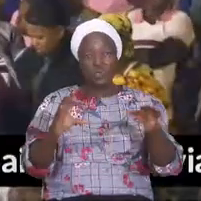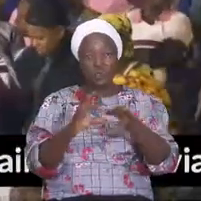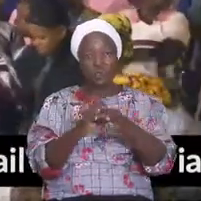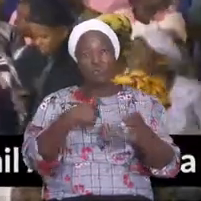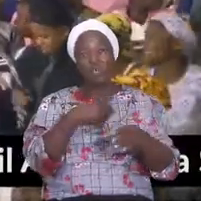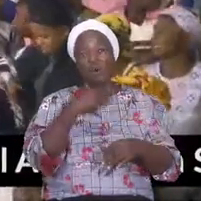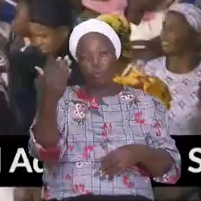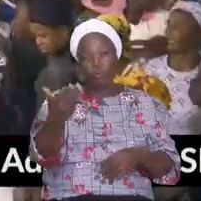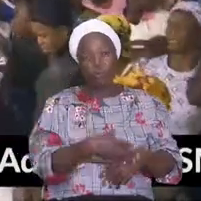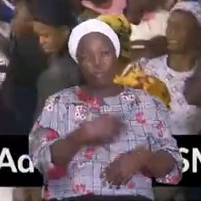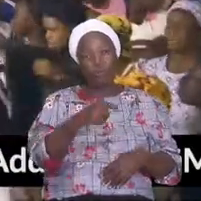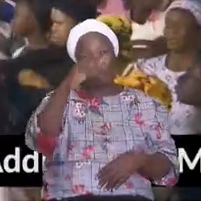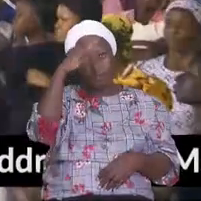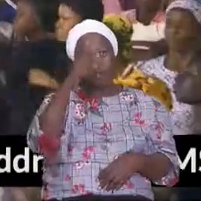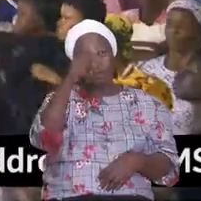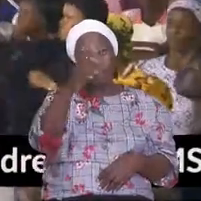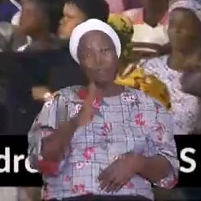Si tu es un candidat pour les miracles,